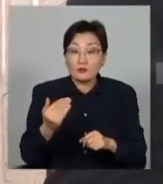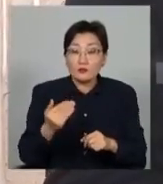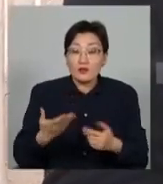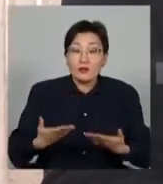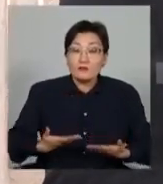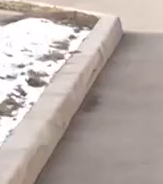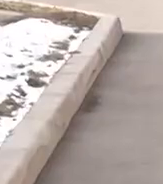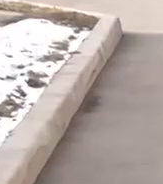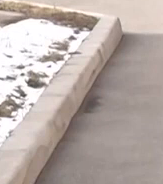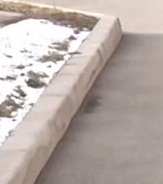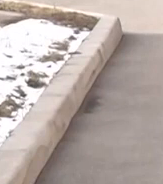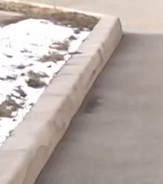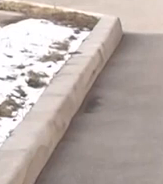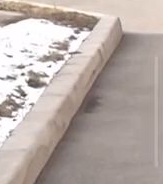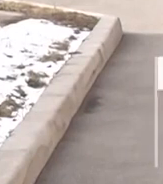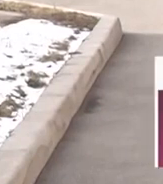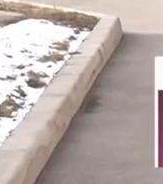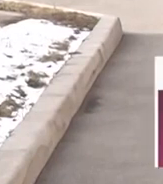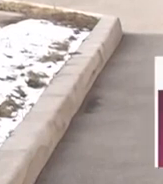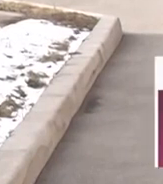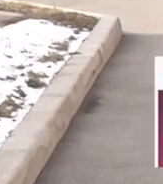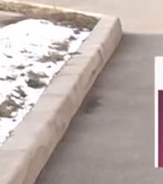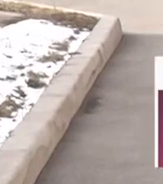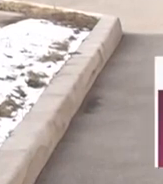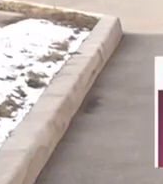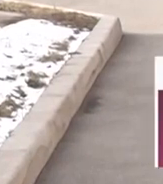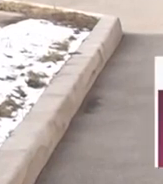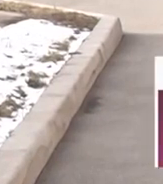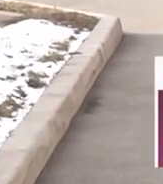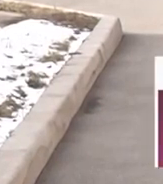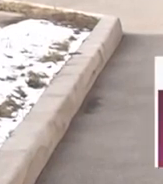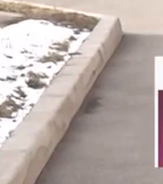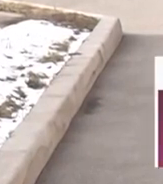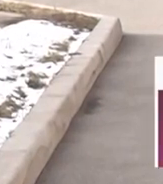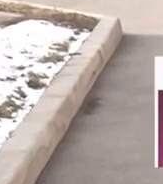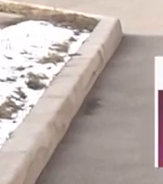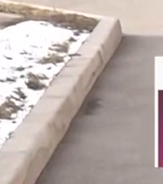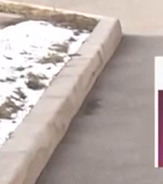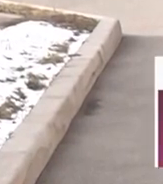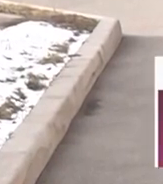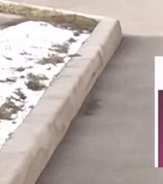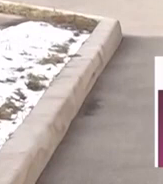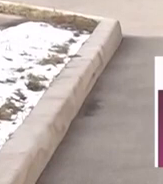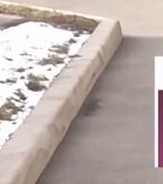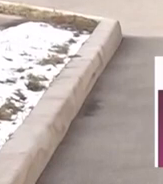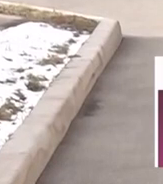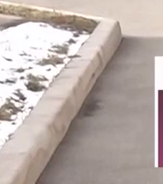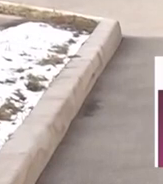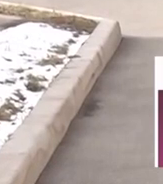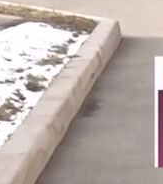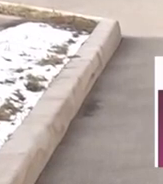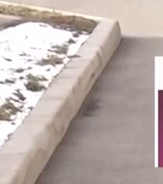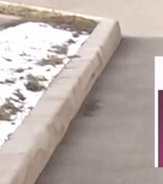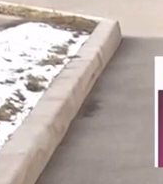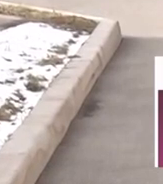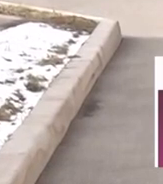негде было жить. Говорят, что бросил ребенка насовсем, но это не так. Я каждый месяц его навещал, врачи знают об